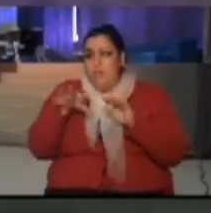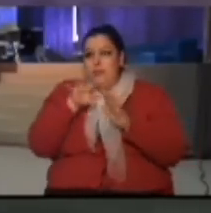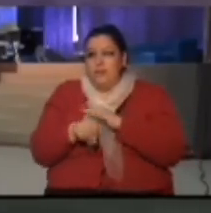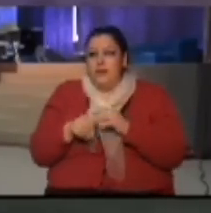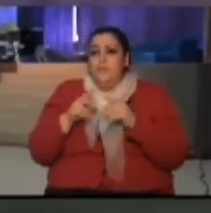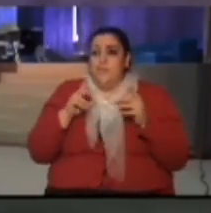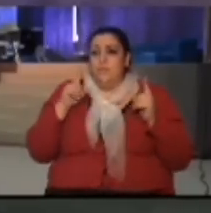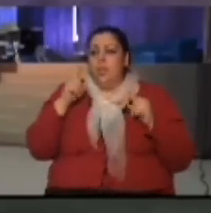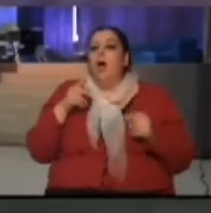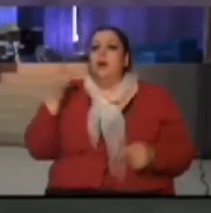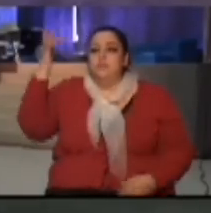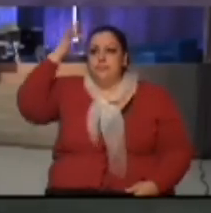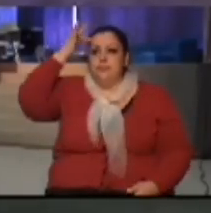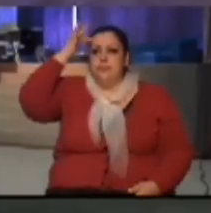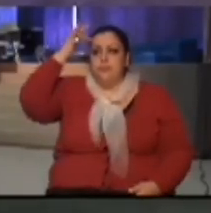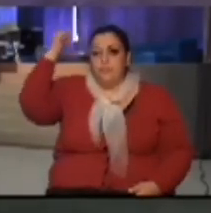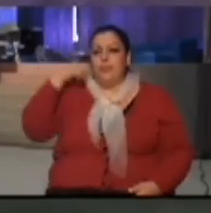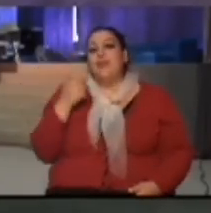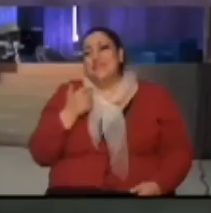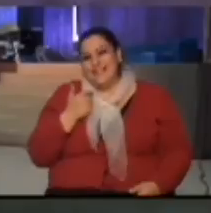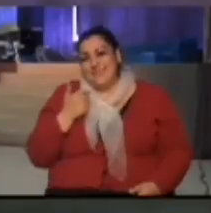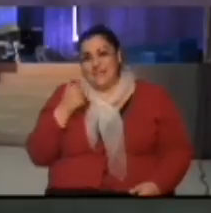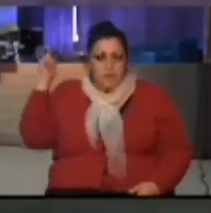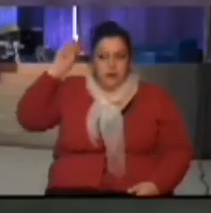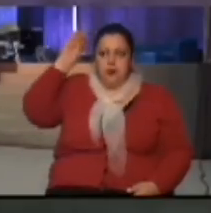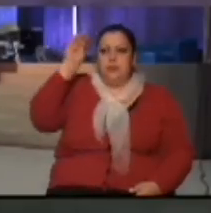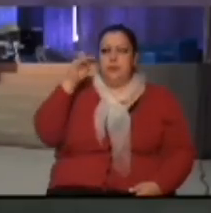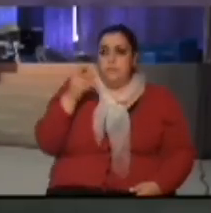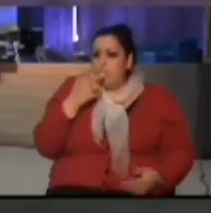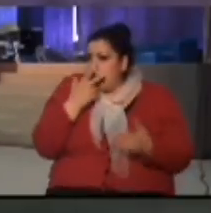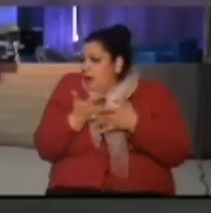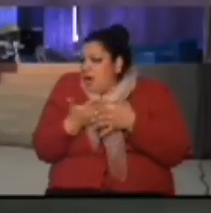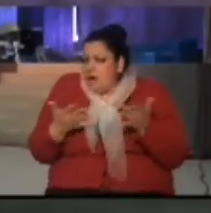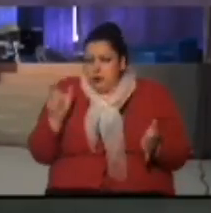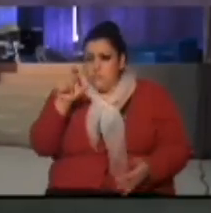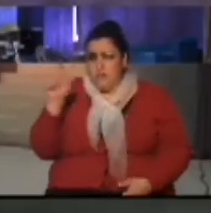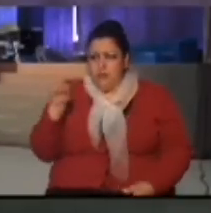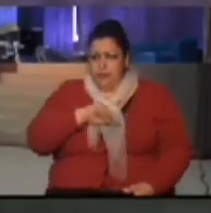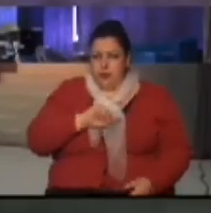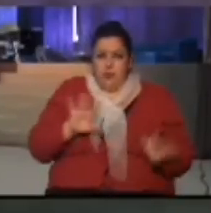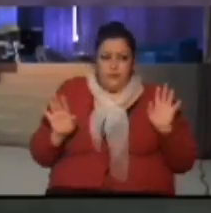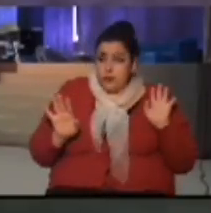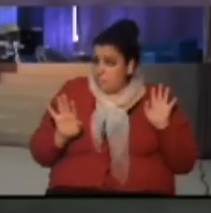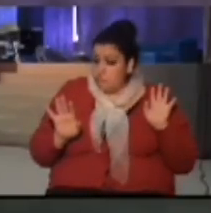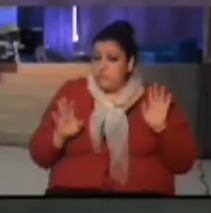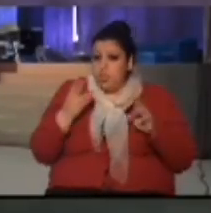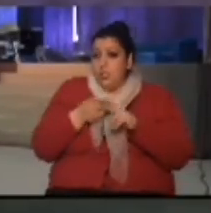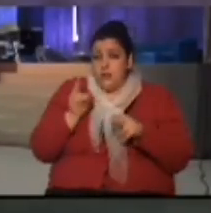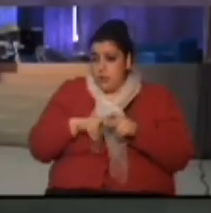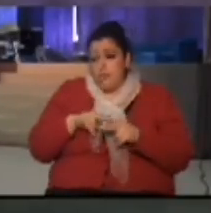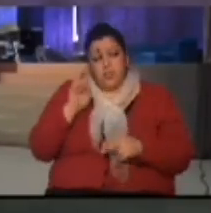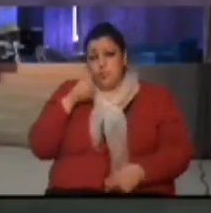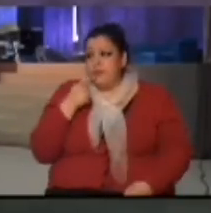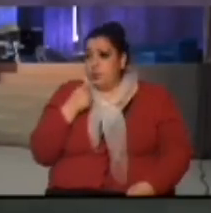Գնացինք առաջ միասին։ Ասեց, ոն որ մեղքը թողեք, պաստորեն, եթե մենք չթողենք, թողված